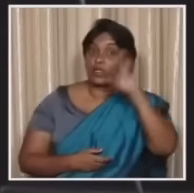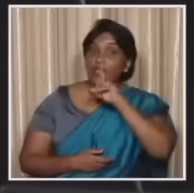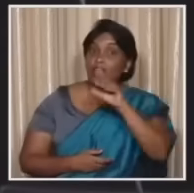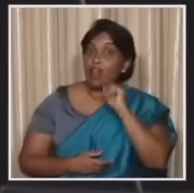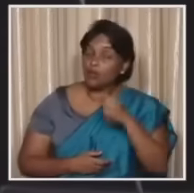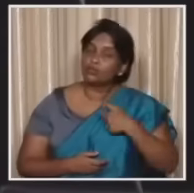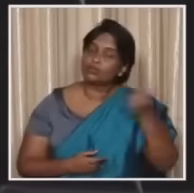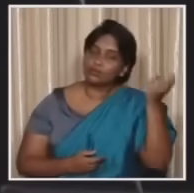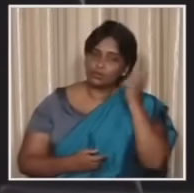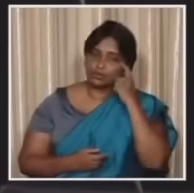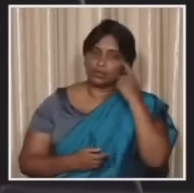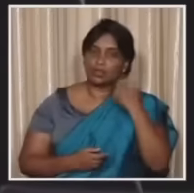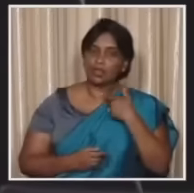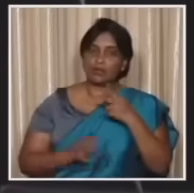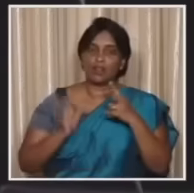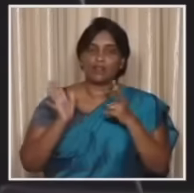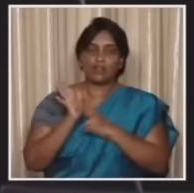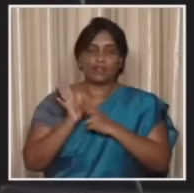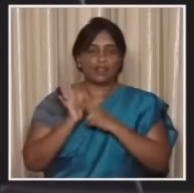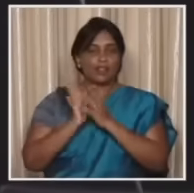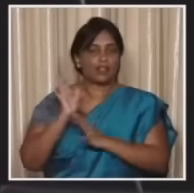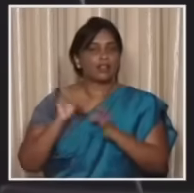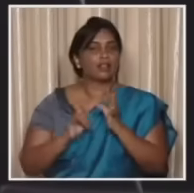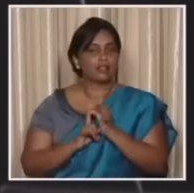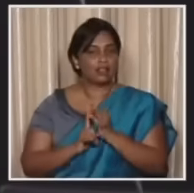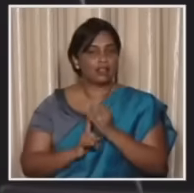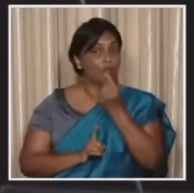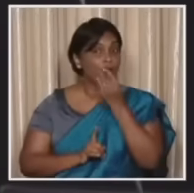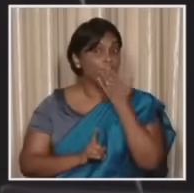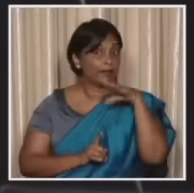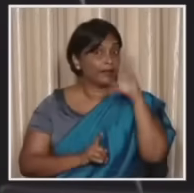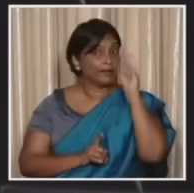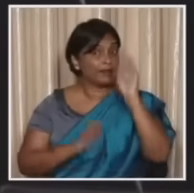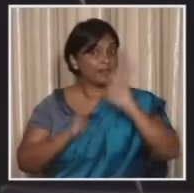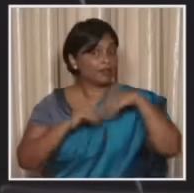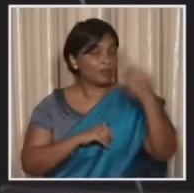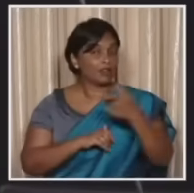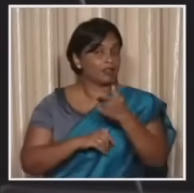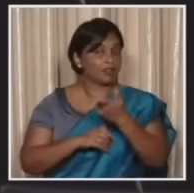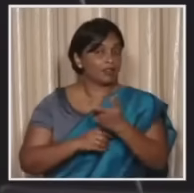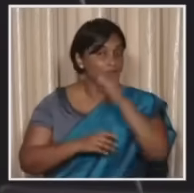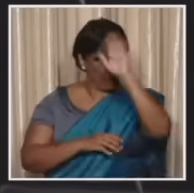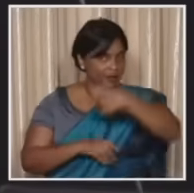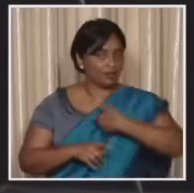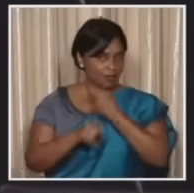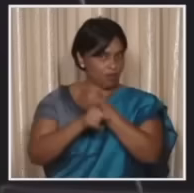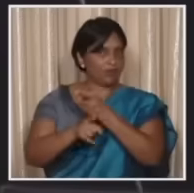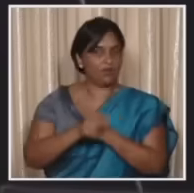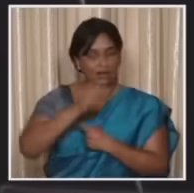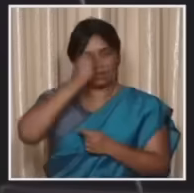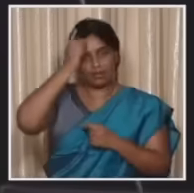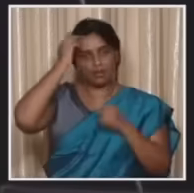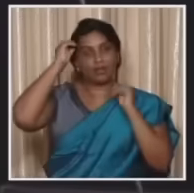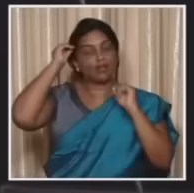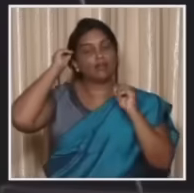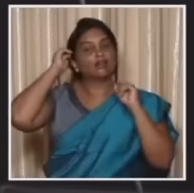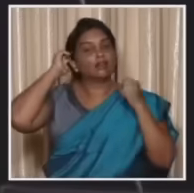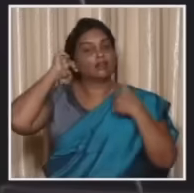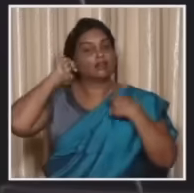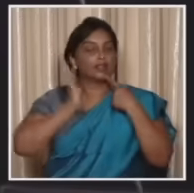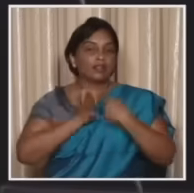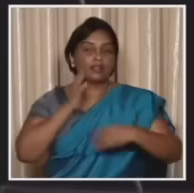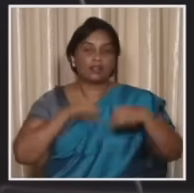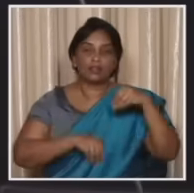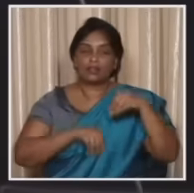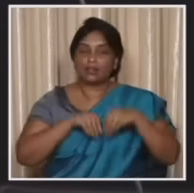මොකද්ද කියලා දන්නවා. අපේ වීරසිංහ මන්ත්‍රීතුමා මේ පොඩ්ඩක් ඉගෙන ගන්න නැත්තම් පස්සේ එන්න මම කියලා දෙන්නම්. හොඳේ? මොකද හේතුව මම